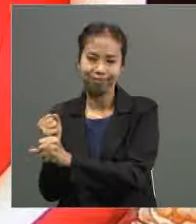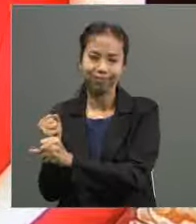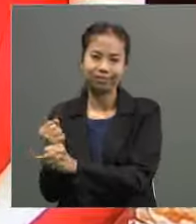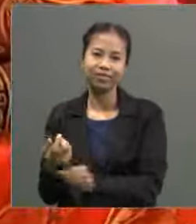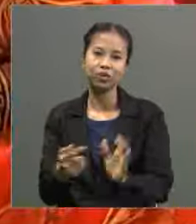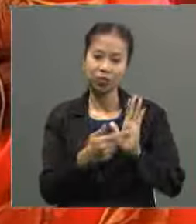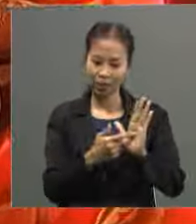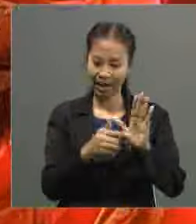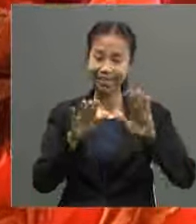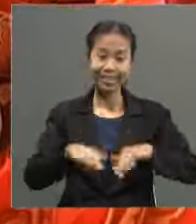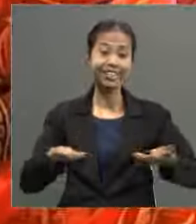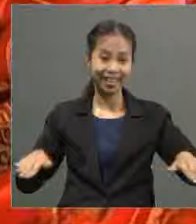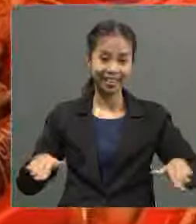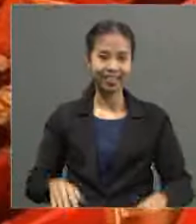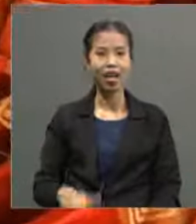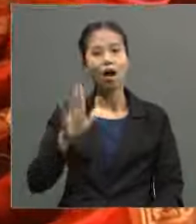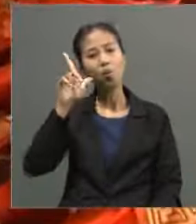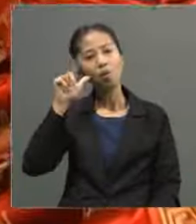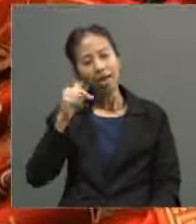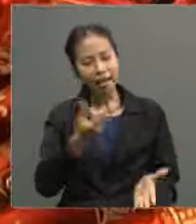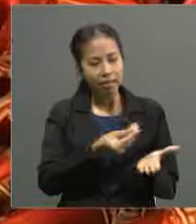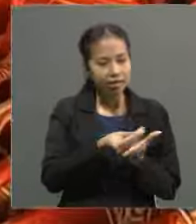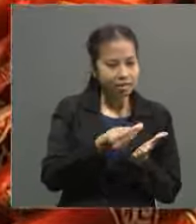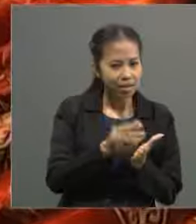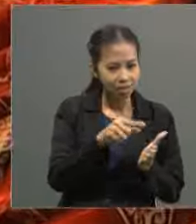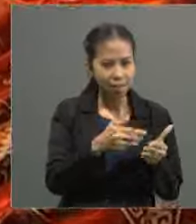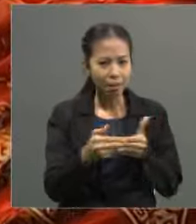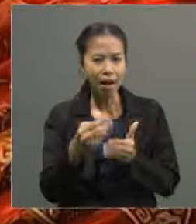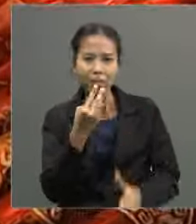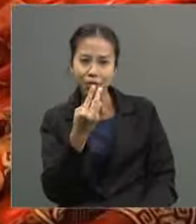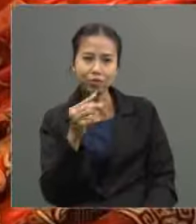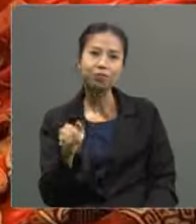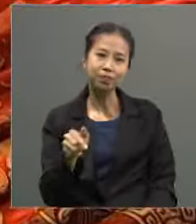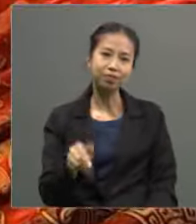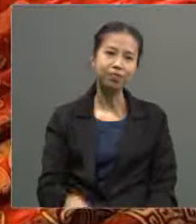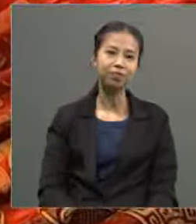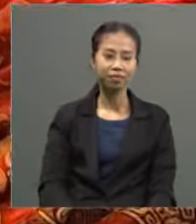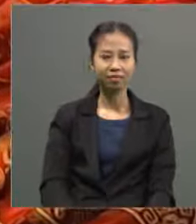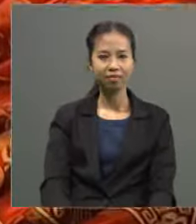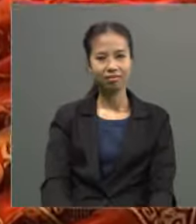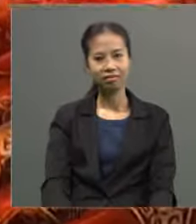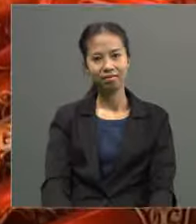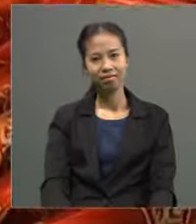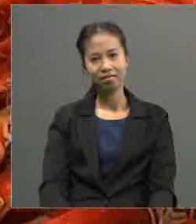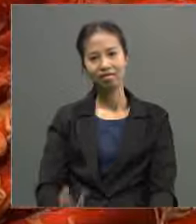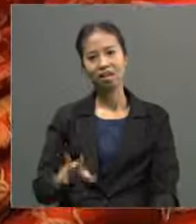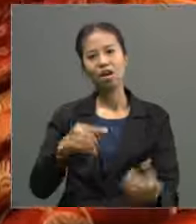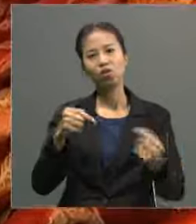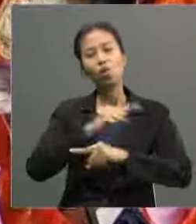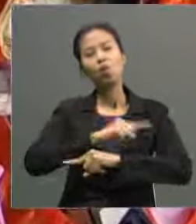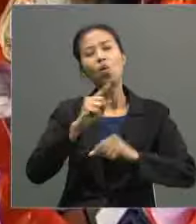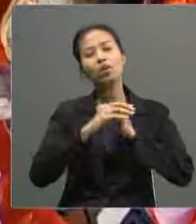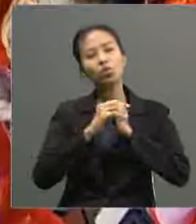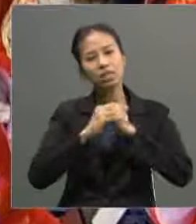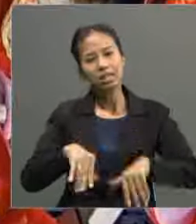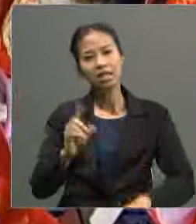ๆอ่ะเห็นมั้ยคะคุณพ่อคุณแม่ผู้ปกครองเนี่ยเขาก็จะพาเด็กๆลูกๆหลานๆเ่ะมาซื้อชุดนะคะตรุษจีนใส่กันด้วยคือสี